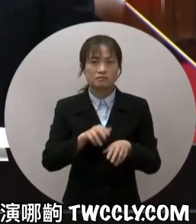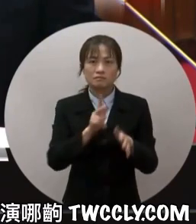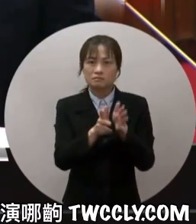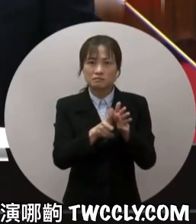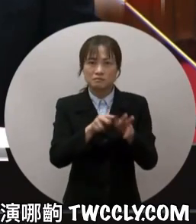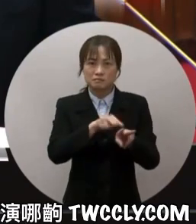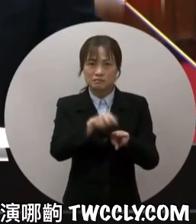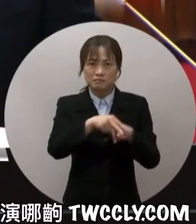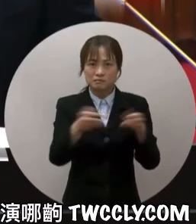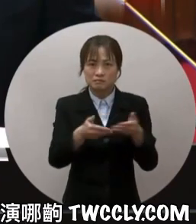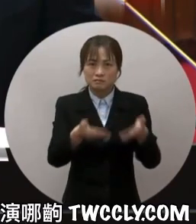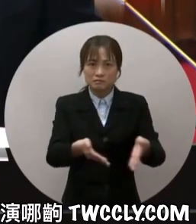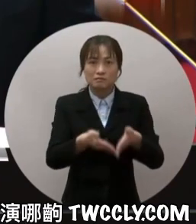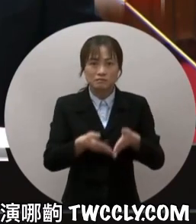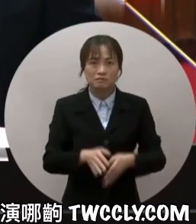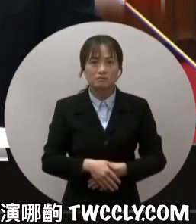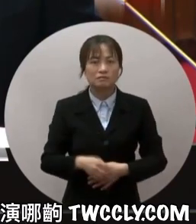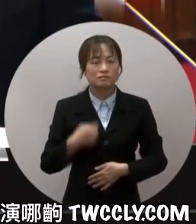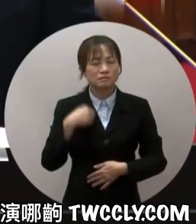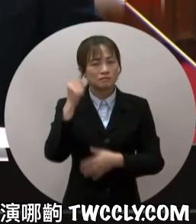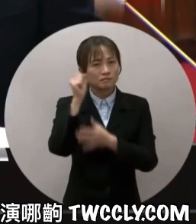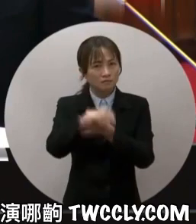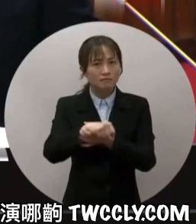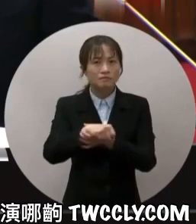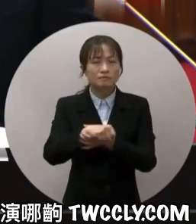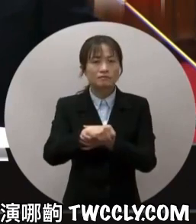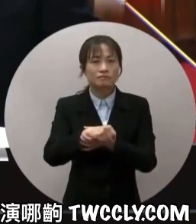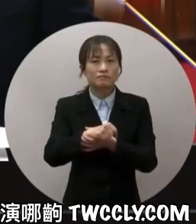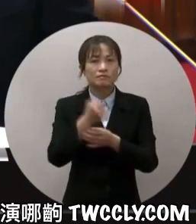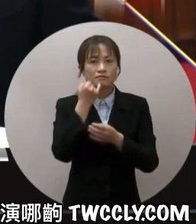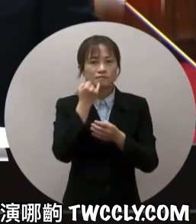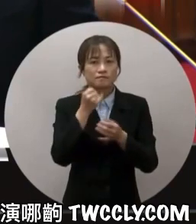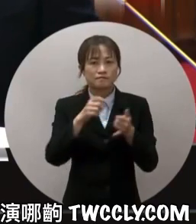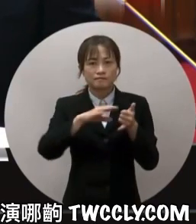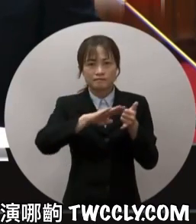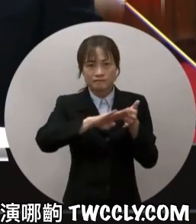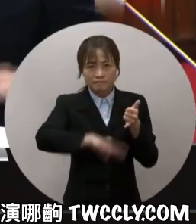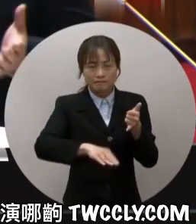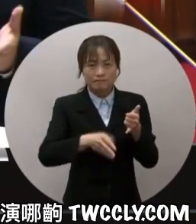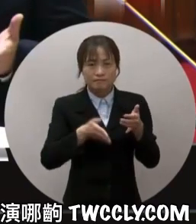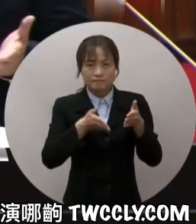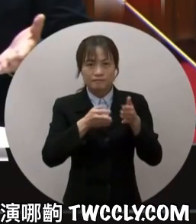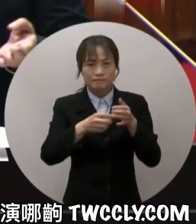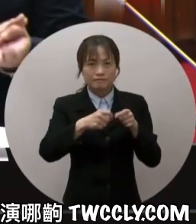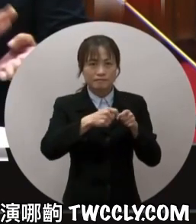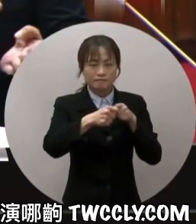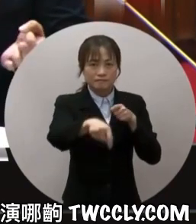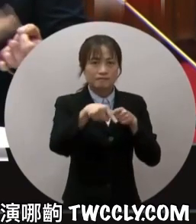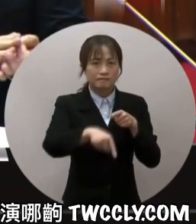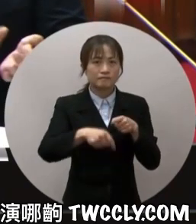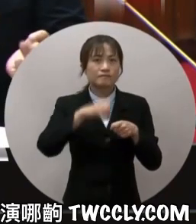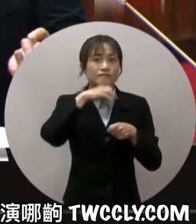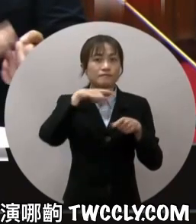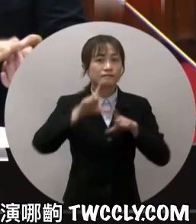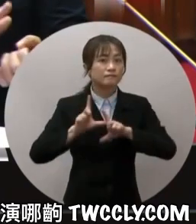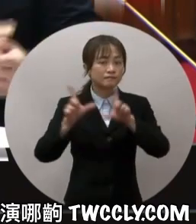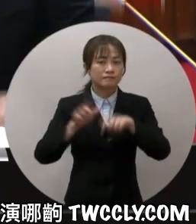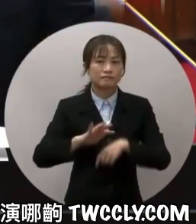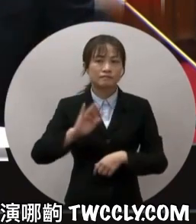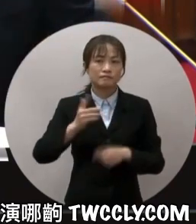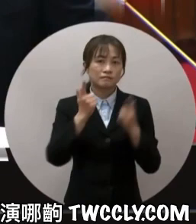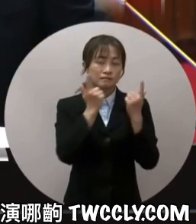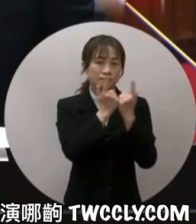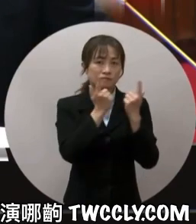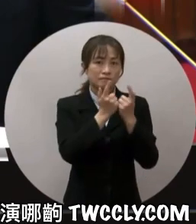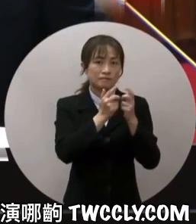然後高鐵但現在我還是我當然同意往到這個屏東去但是台北的部分是有板橋台北跟南